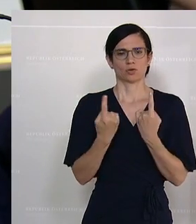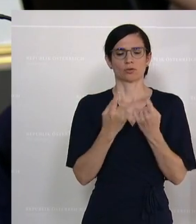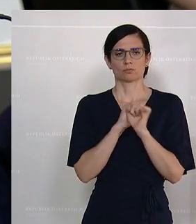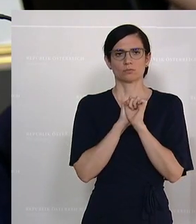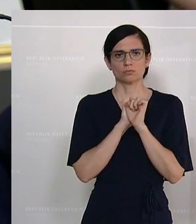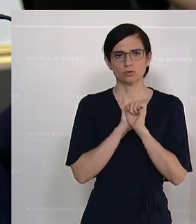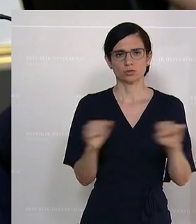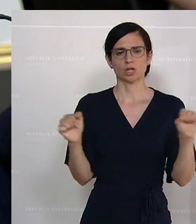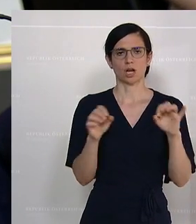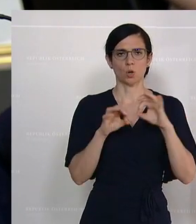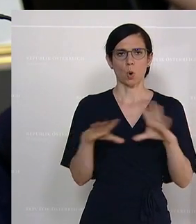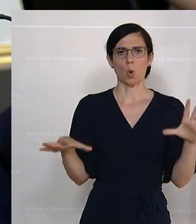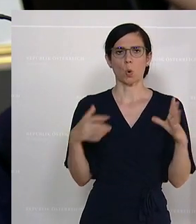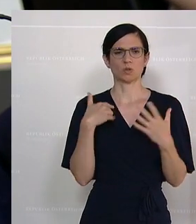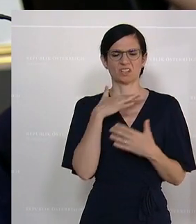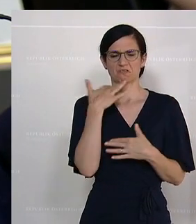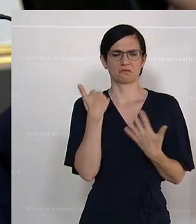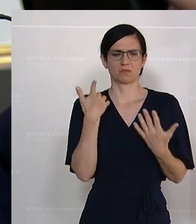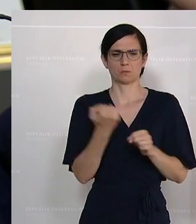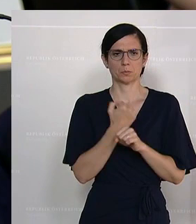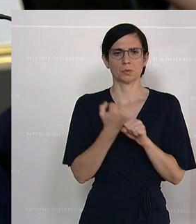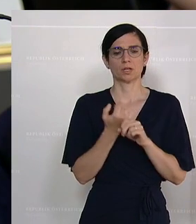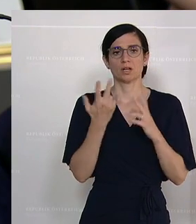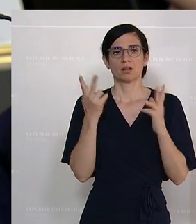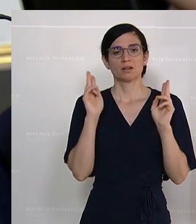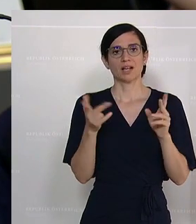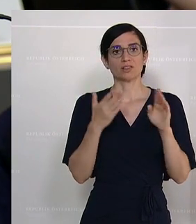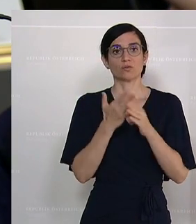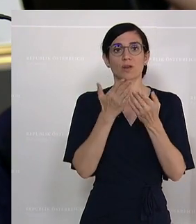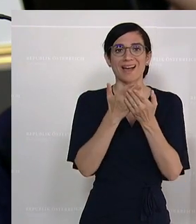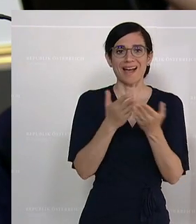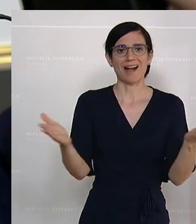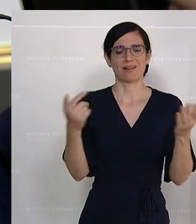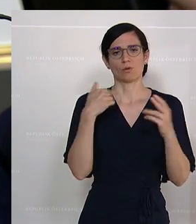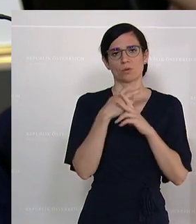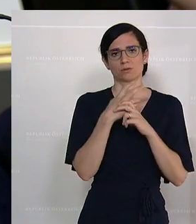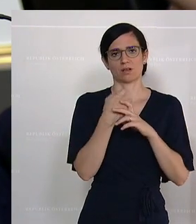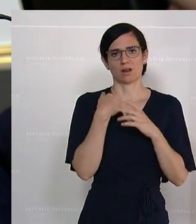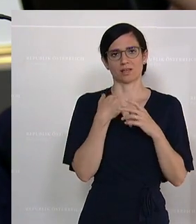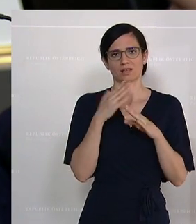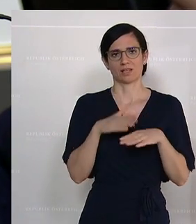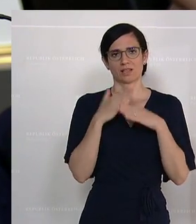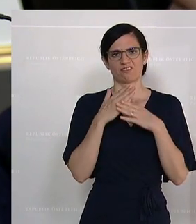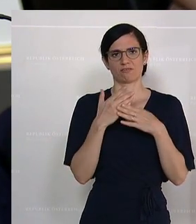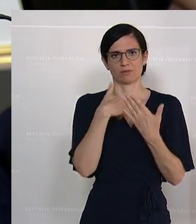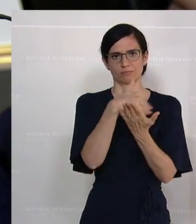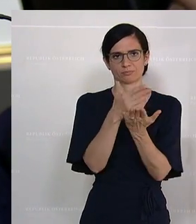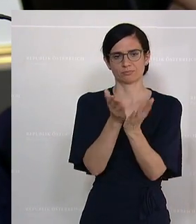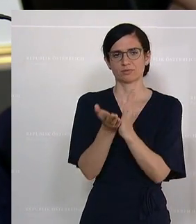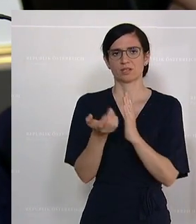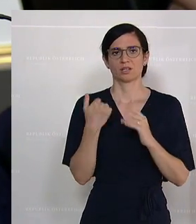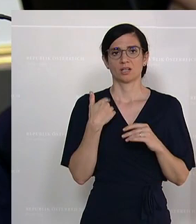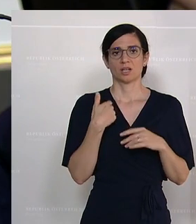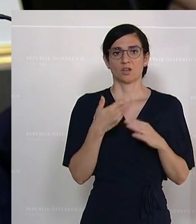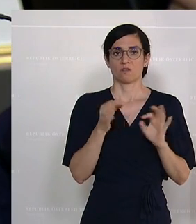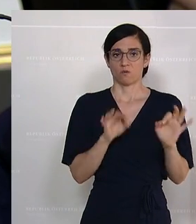und ohne großen zusatzaufwand für alle menschen in österreich hilfe gegen die teuerung ausschütten können die vorbereitungen für den